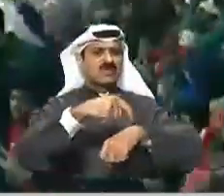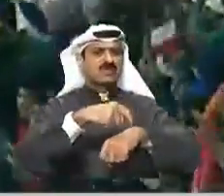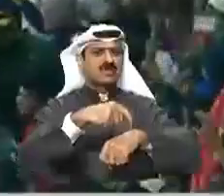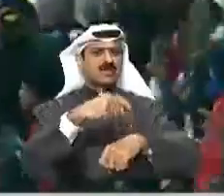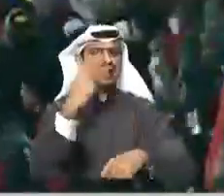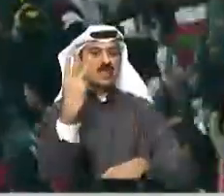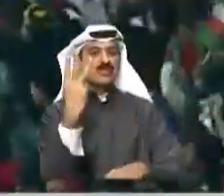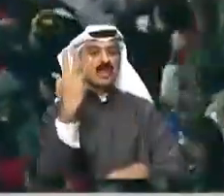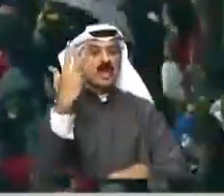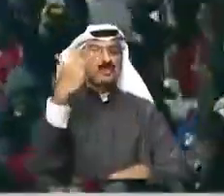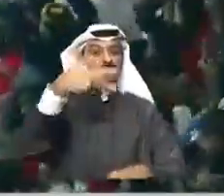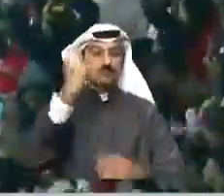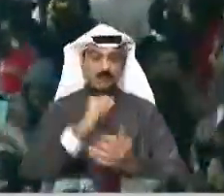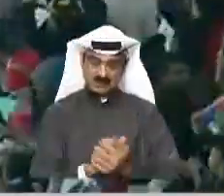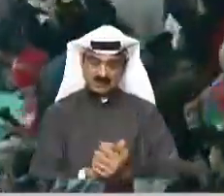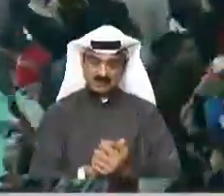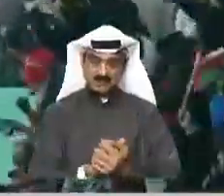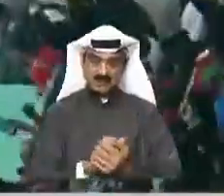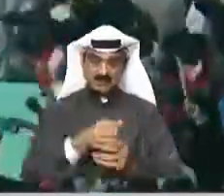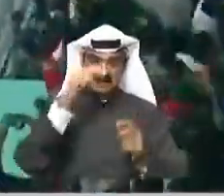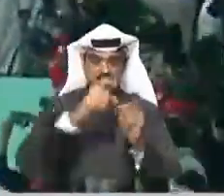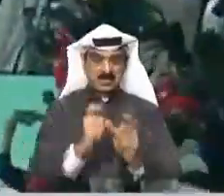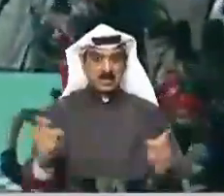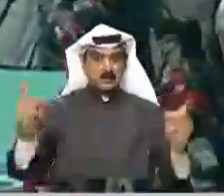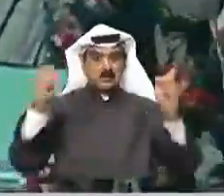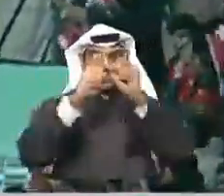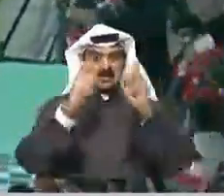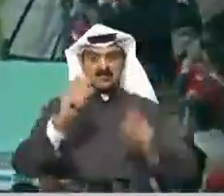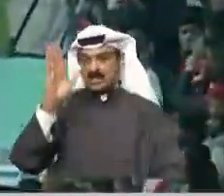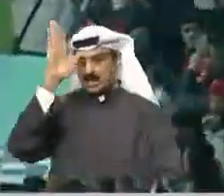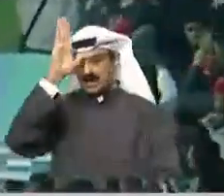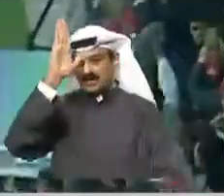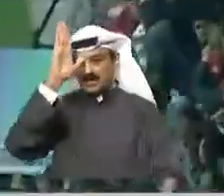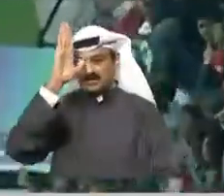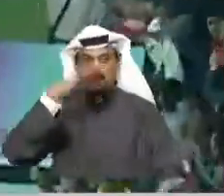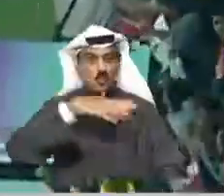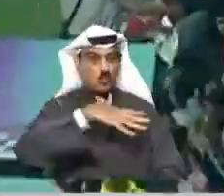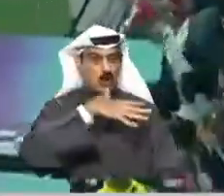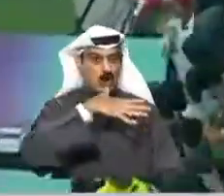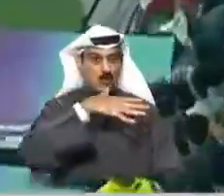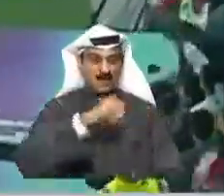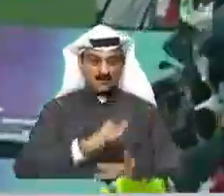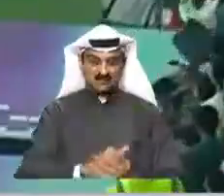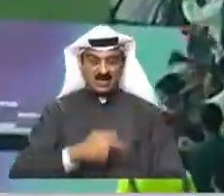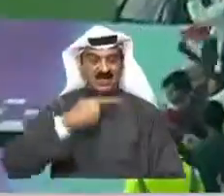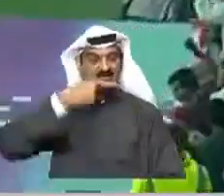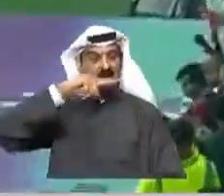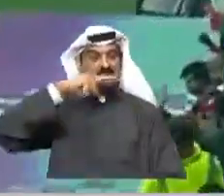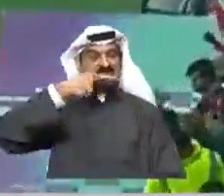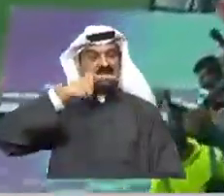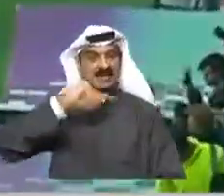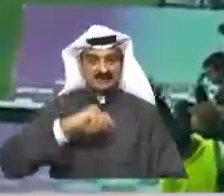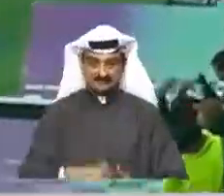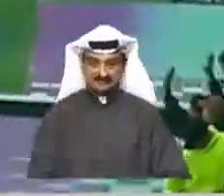طريق جميل اليحمدي، علما أن المباراة النهائية للبطولة ستقام يوم الخميس المقبل على ملعب البصرة الدولي.